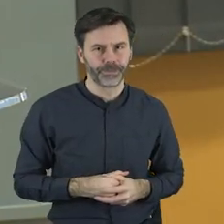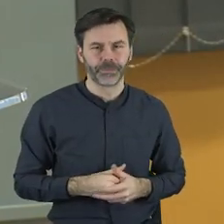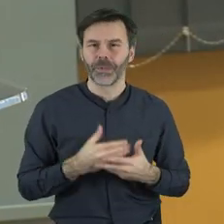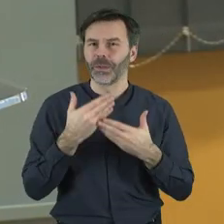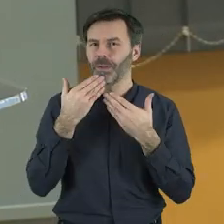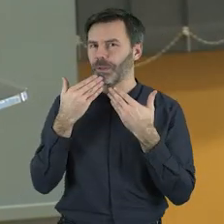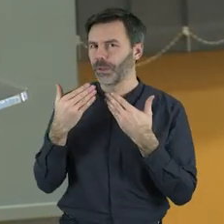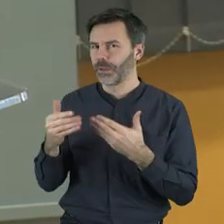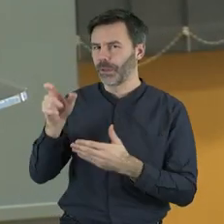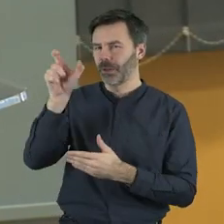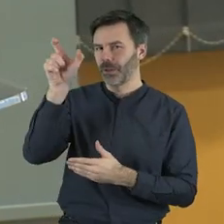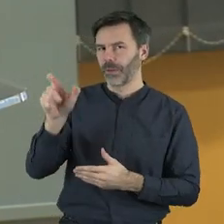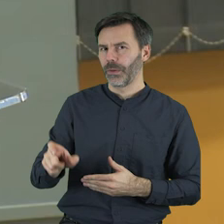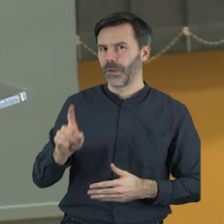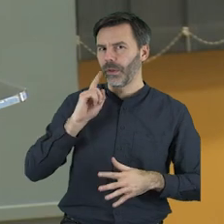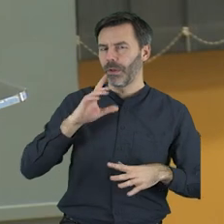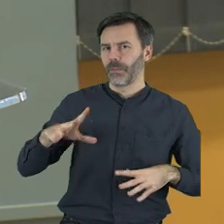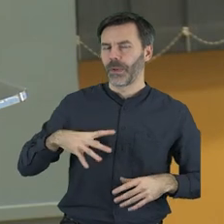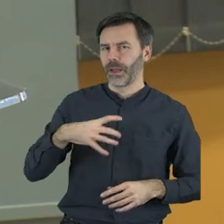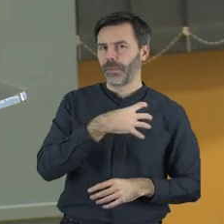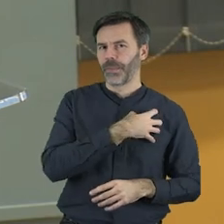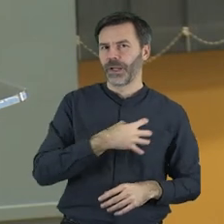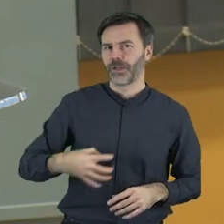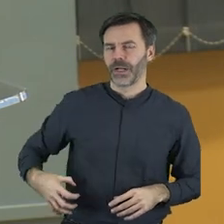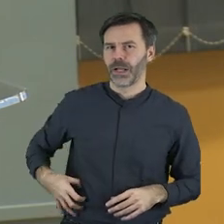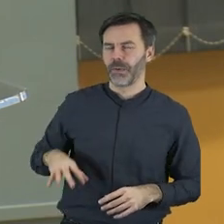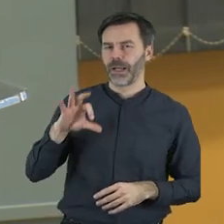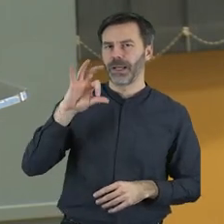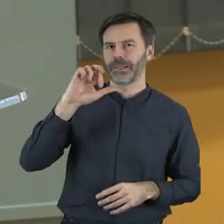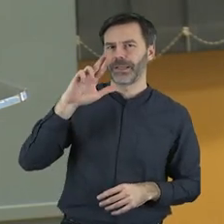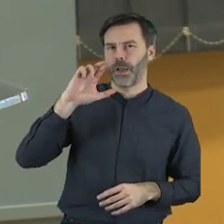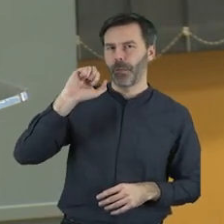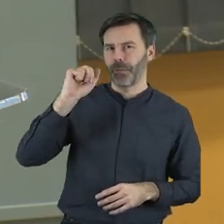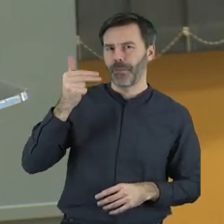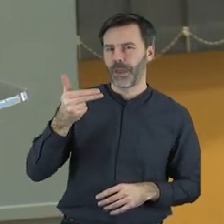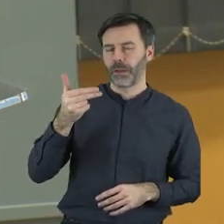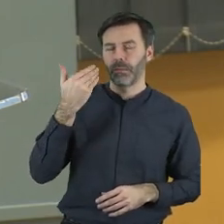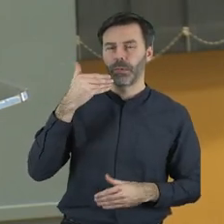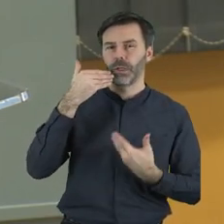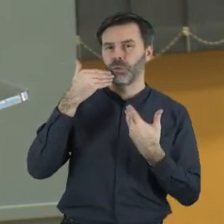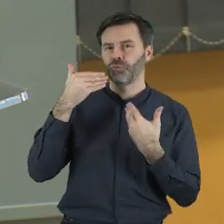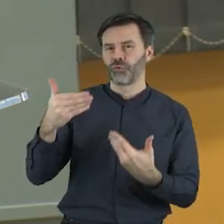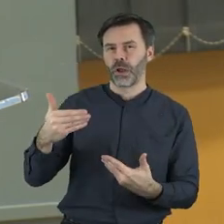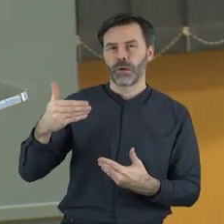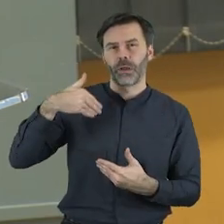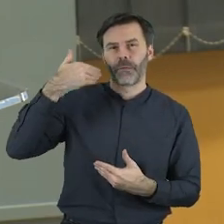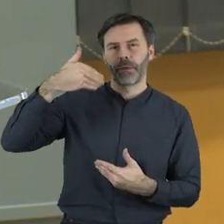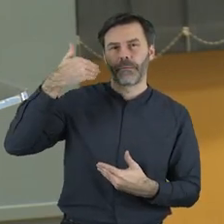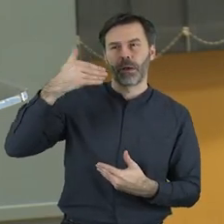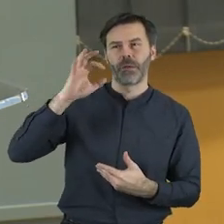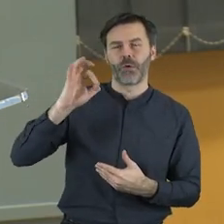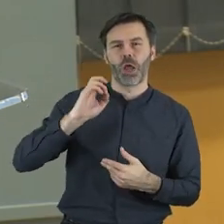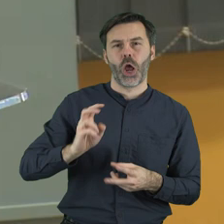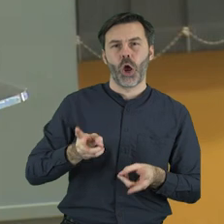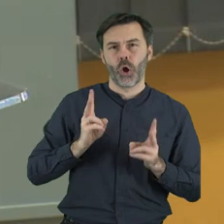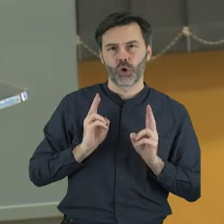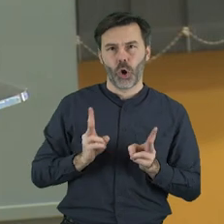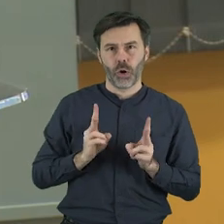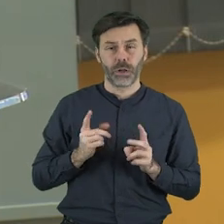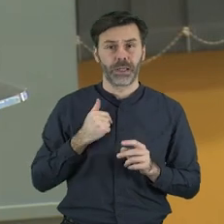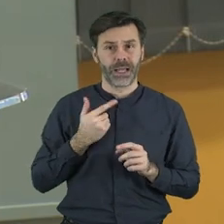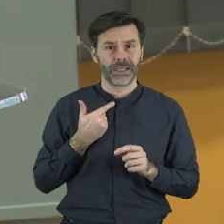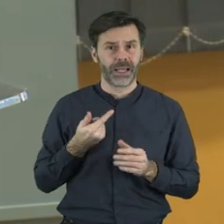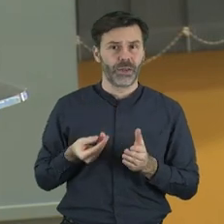Stępniowi za bardzo merytoryczną i konkretną wypowiedź, chciałbym uzupełnić tylko o jedną sprawę i jedną rzecz